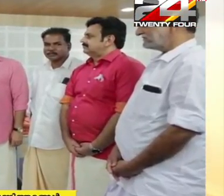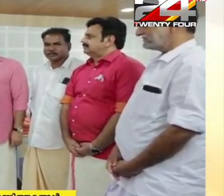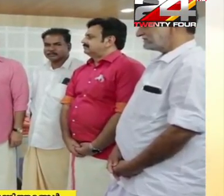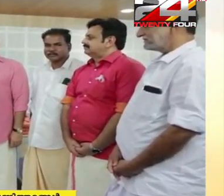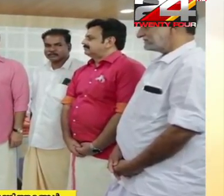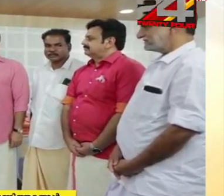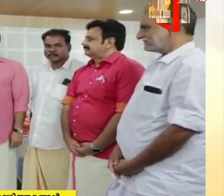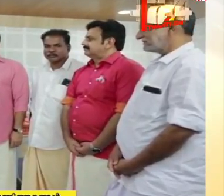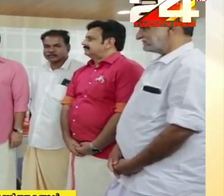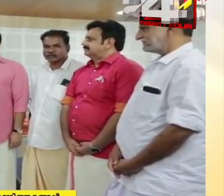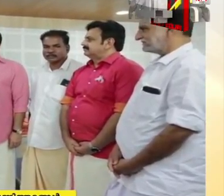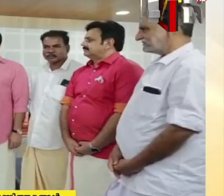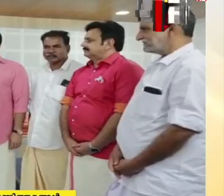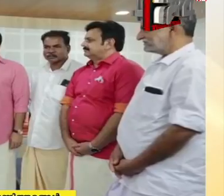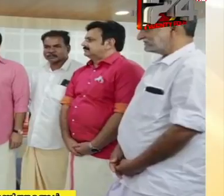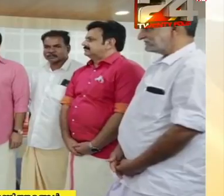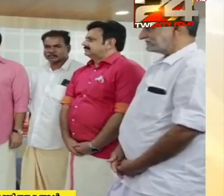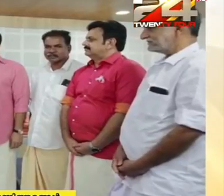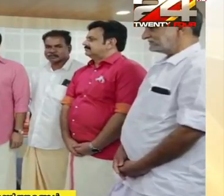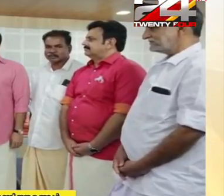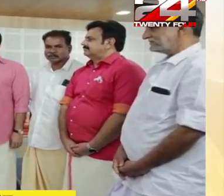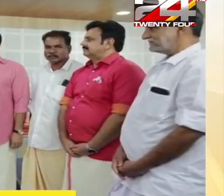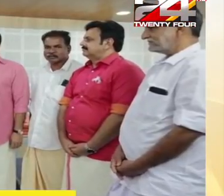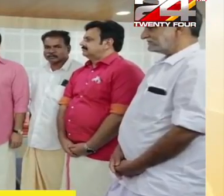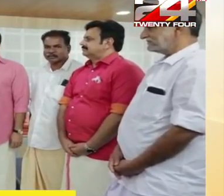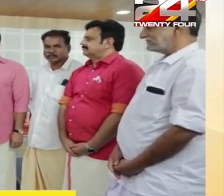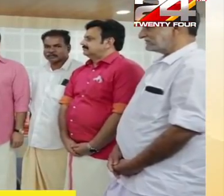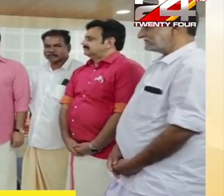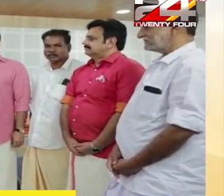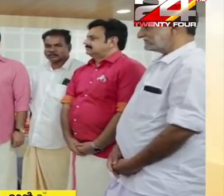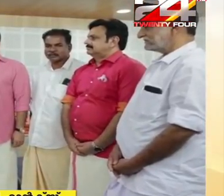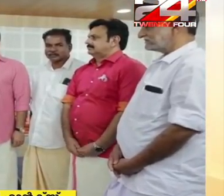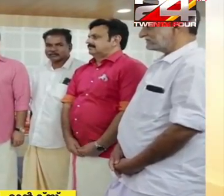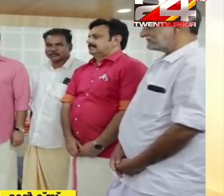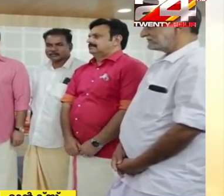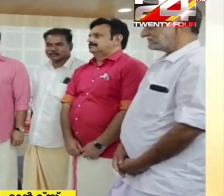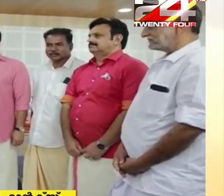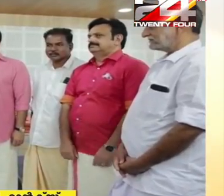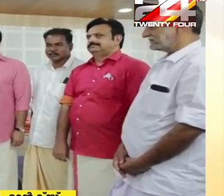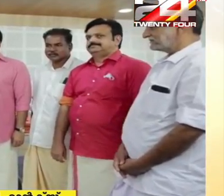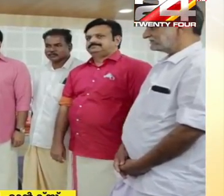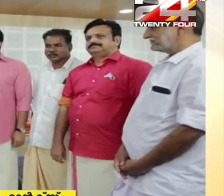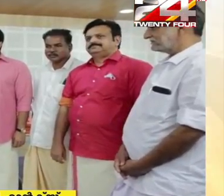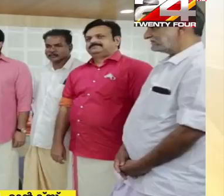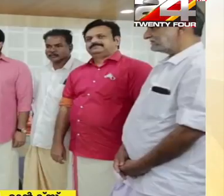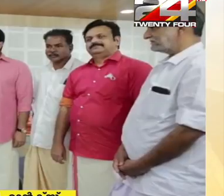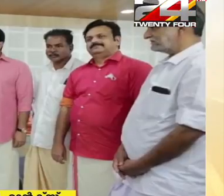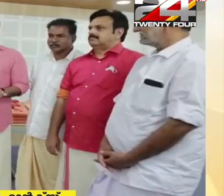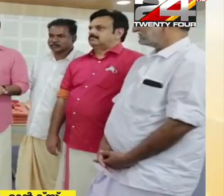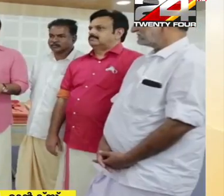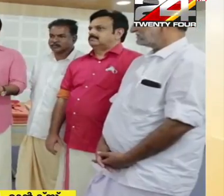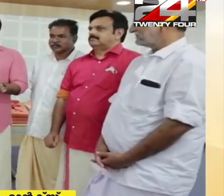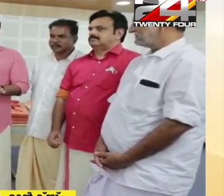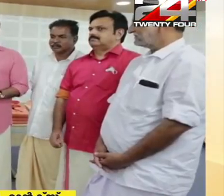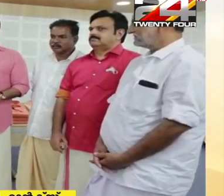ജപ്പാനിലെയും തായ്ലൻഡിൽ നിന്നുള്ള മെഷീനുകൾ വെച്ചുകൊണ്ടാണ് നമ്മൾ ഈ ഫാക്ടറി ആരംഭിച്ചിട്ടുള്ളത്. തിരുവനന്തപുരത്ത് ഗാർമെൻറ്റ് ഫാക്ടറിയുടെ പ്രവർത്തനം ആരംഭിച്ചു.